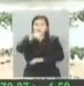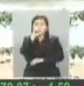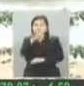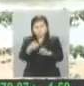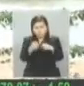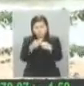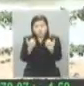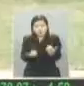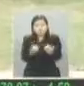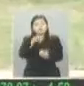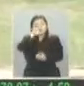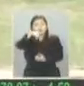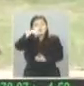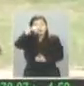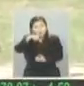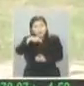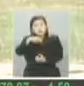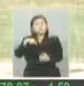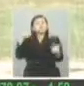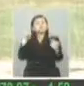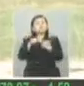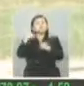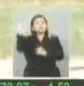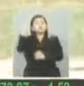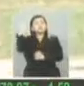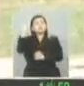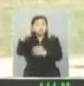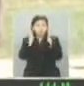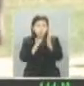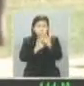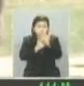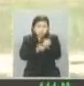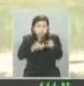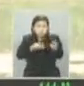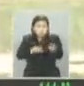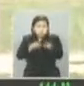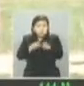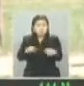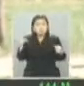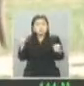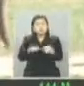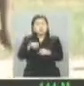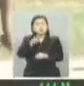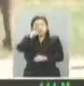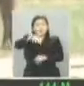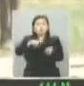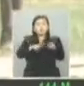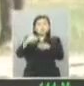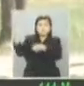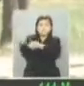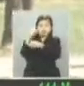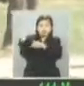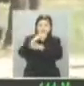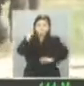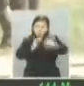จจุบันนั้นเกิดจากความคาดหวังด้านการท่องเที่ยวสูงทำให้ช้างถูกทารุณกรรมด้วยการบังคับให้ฝึกแสดงโชว์